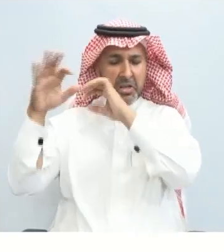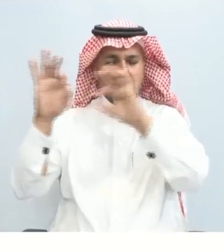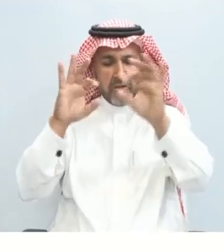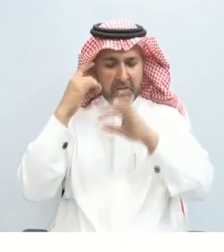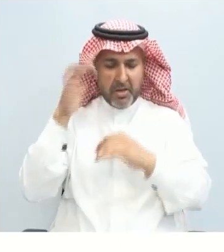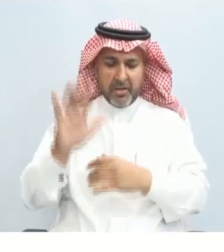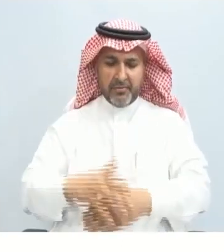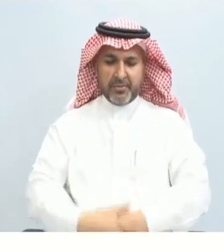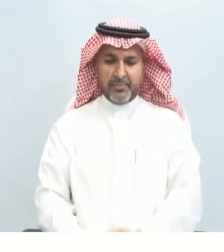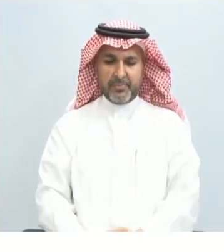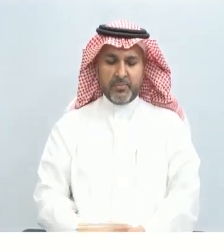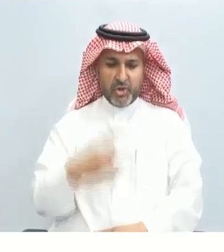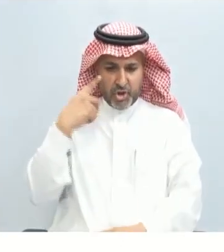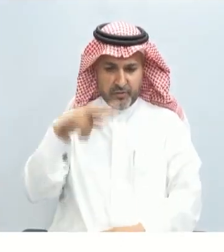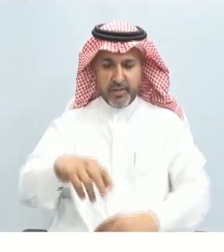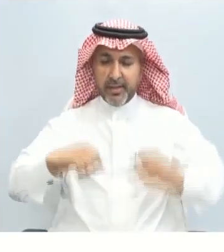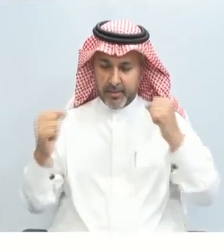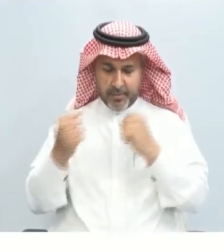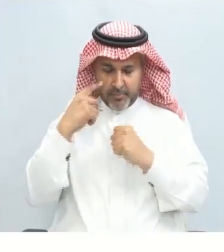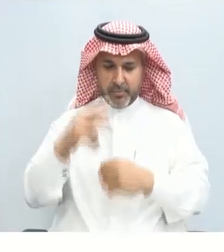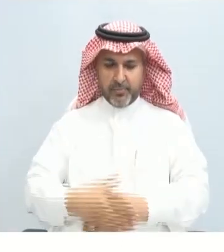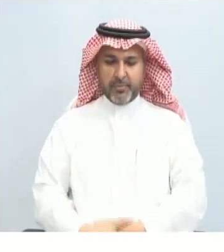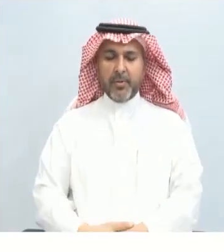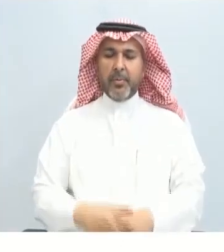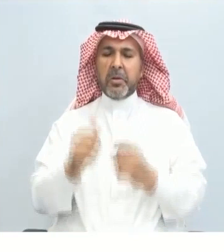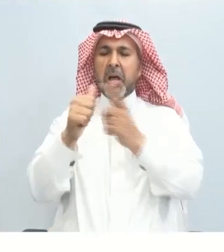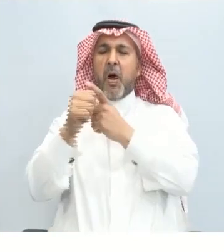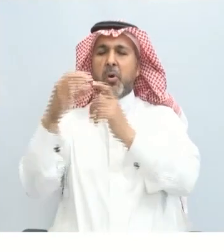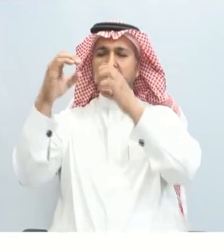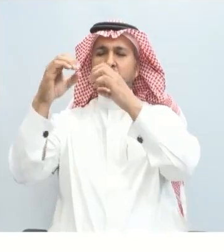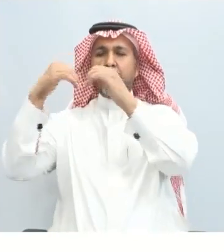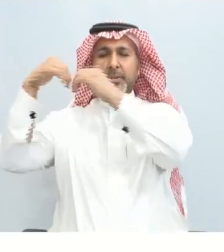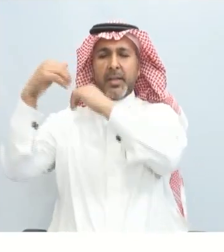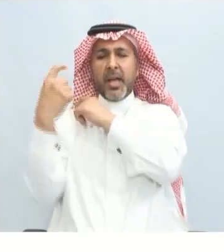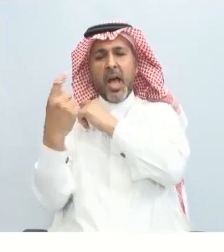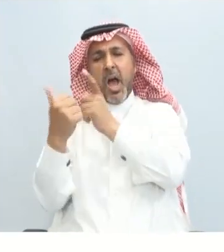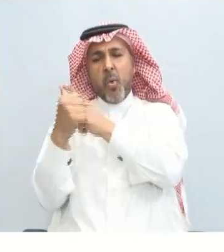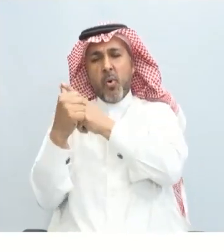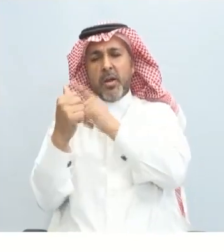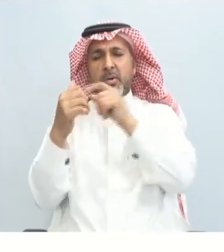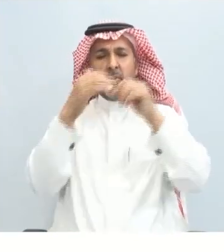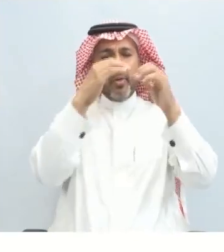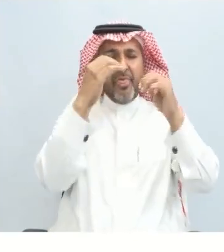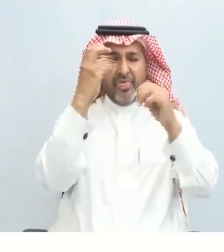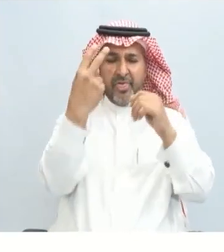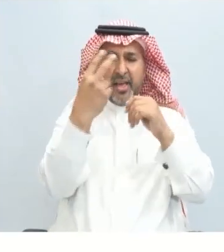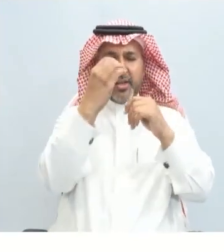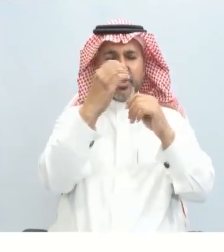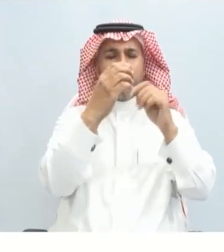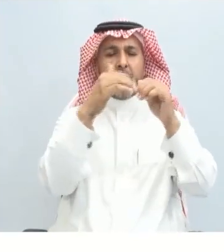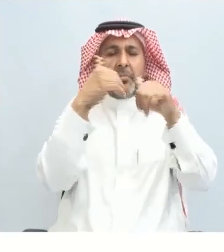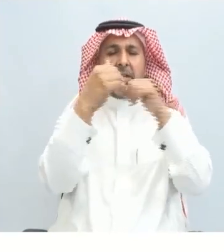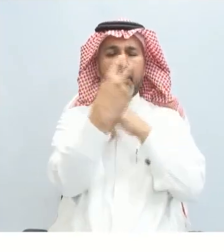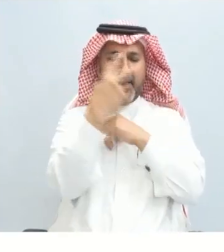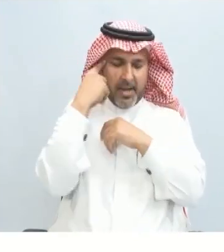الحين الى فقره تحقق من فهمك راح نحل واحده بالطريقه الاولى وواحده بالطريقه الثانيه فهنا اول شيء بحول العباره للصوره الاسيه